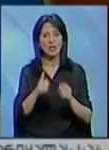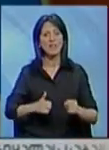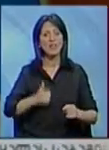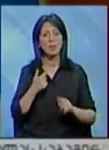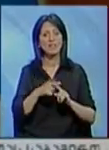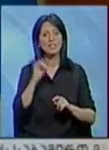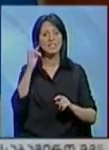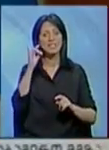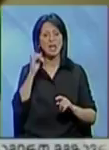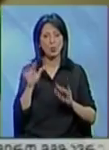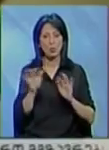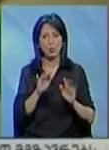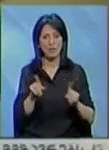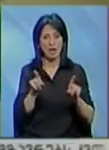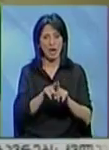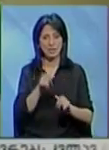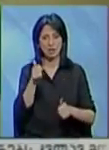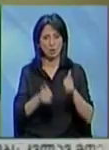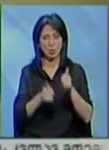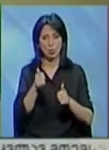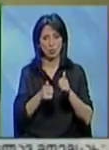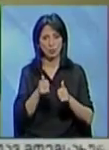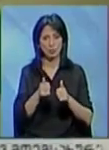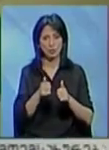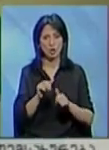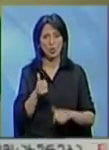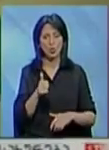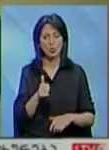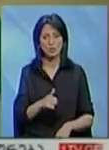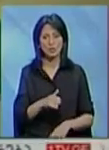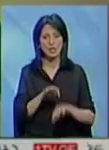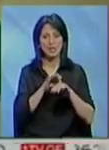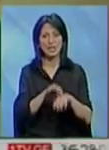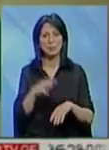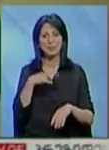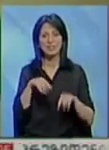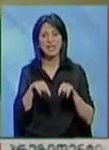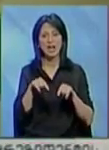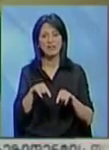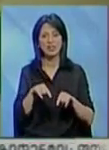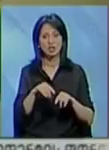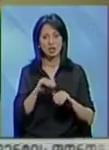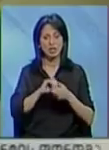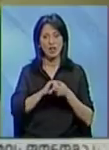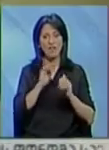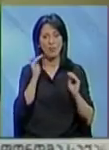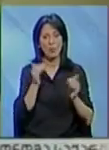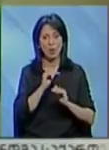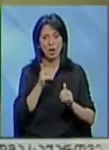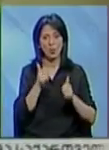ვამაყობთ, ეს არის ისტორიული მოვლენა. ასეთი კონკურსი, როგორც ტარდება საქართველოსი ვოკალისტთა